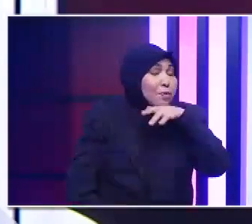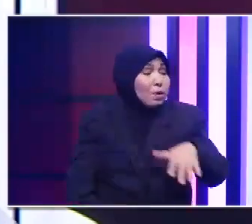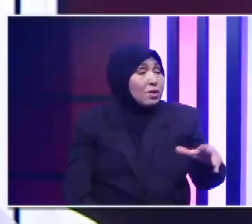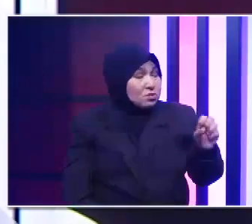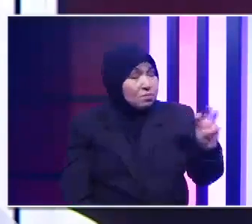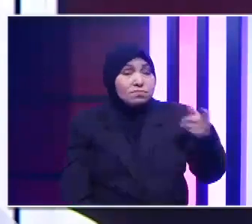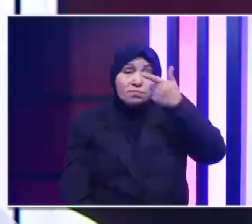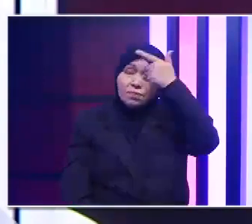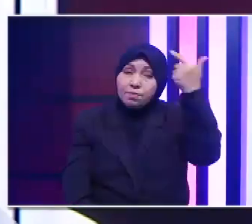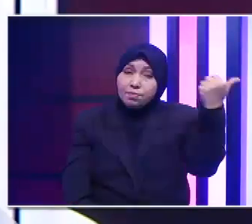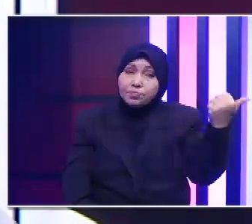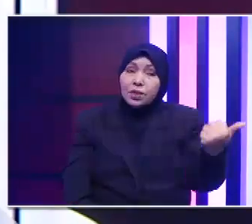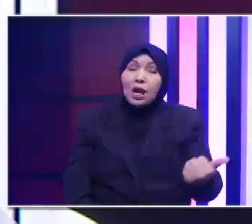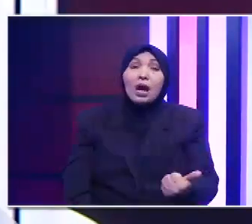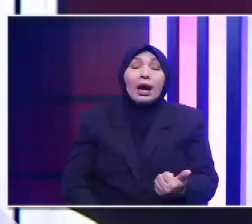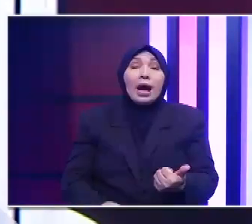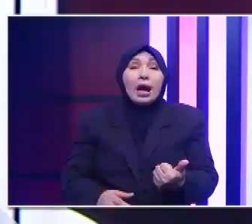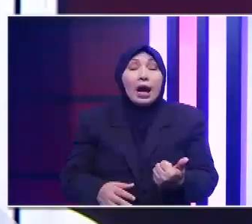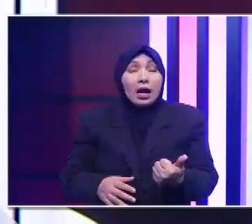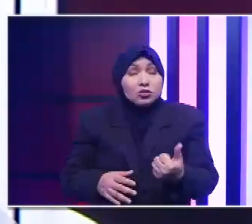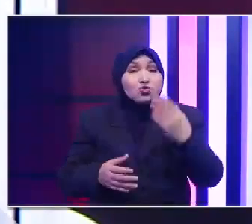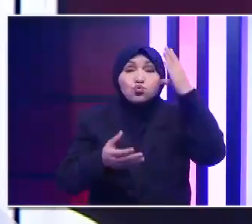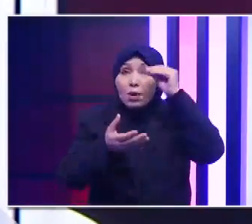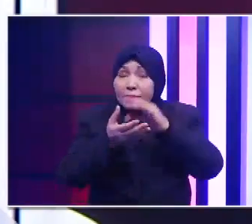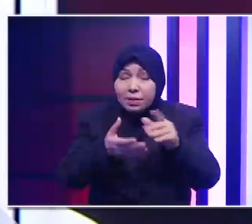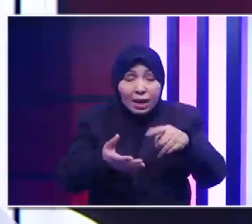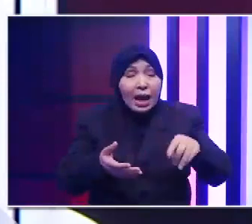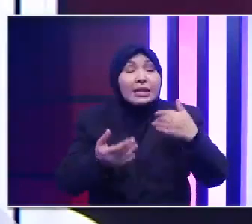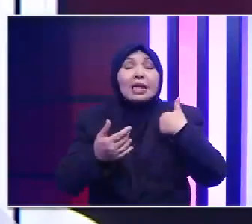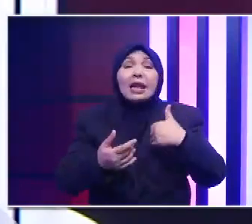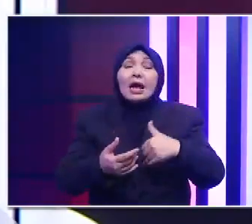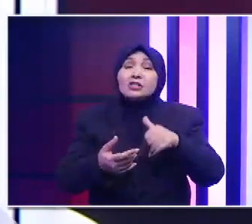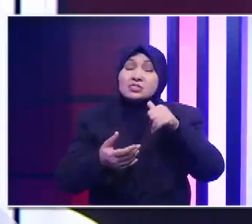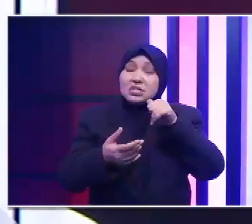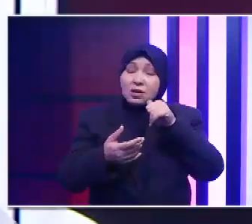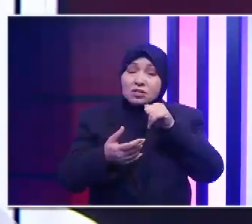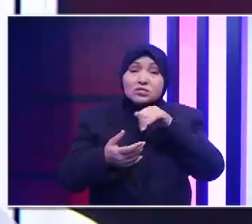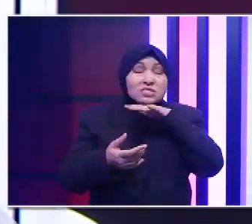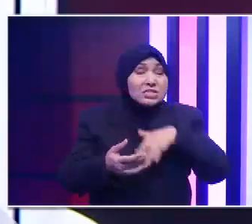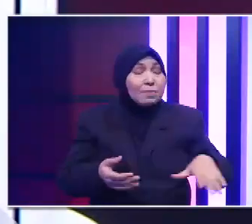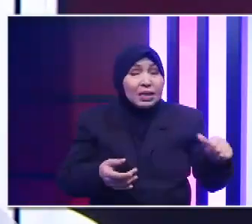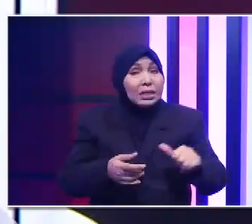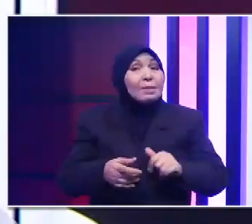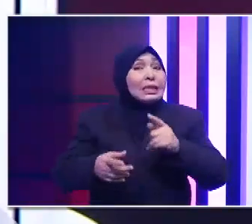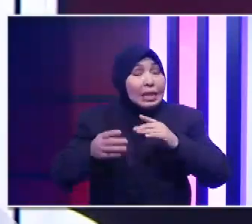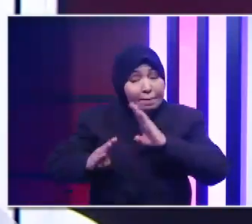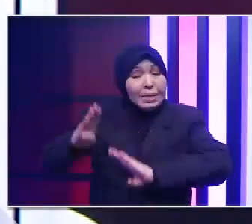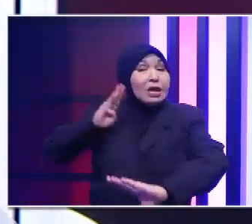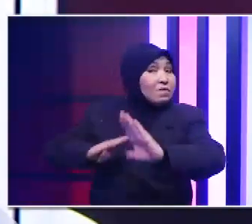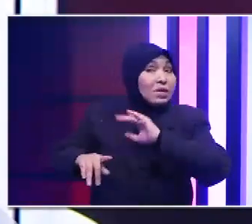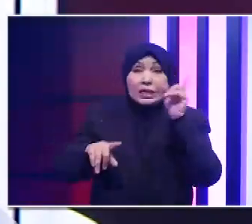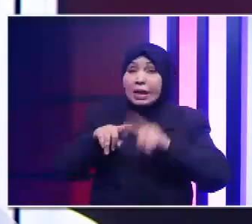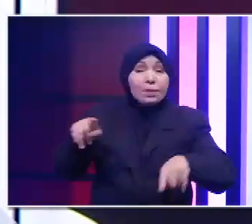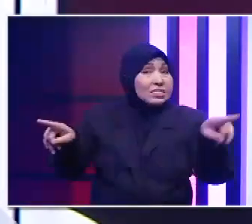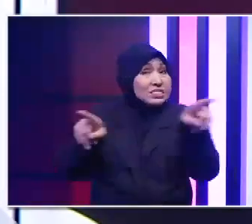teranyar mereka bersuamikan nabi Jadi tindak-tanduk mereka tidak boleh seperti perempuan-perempuan yang lain